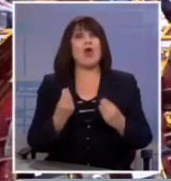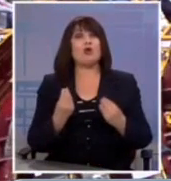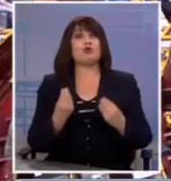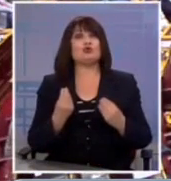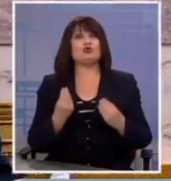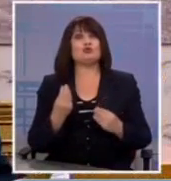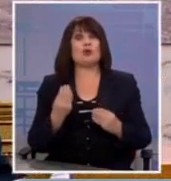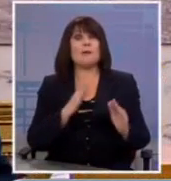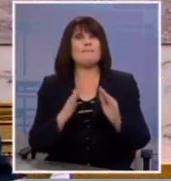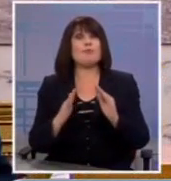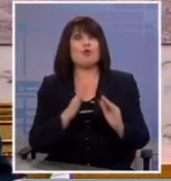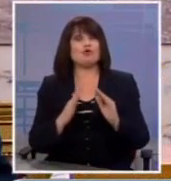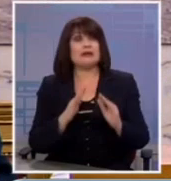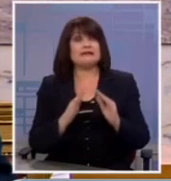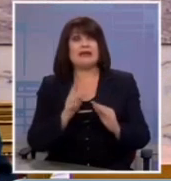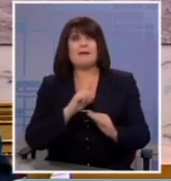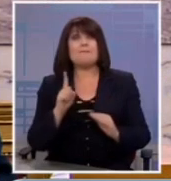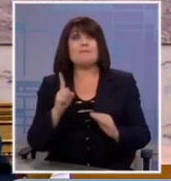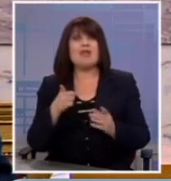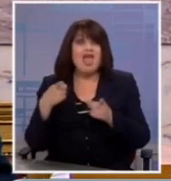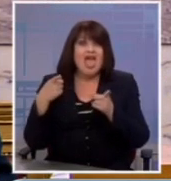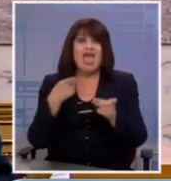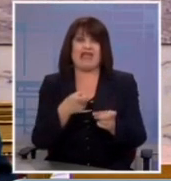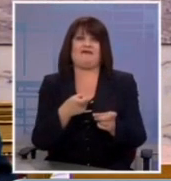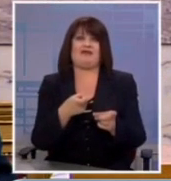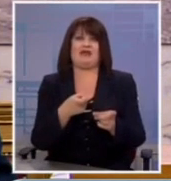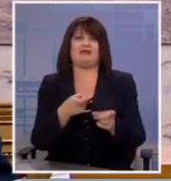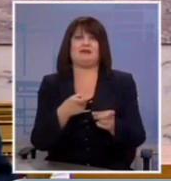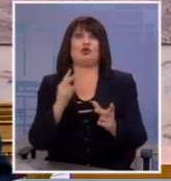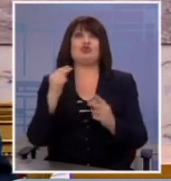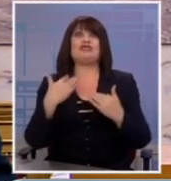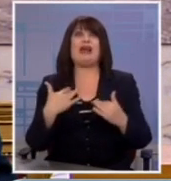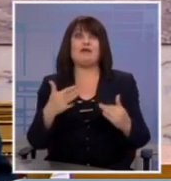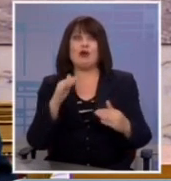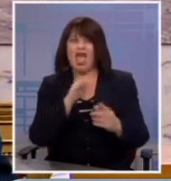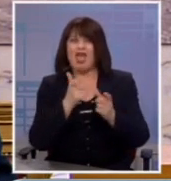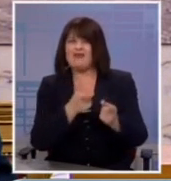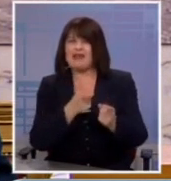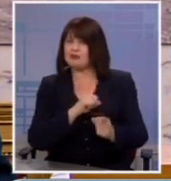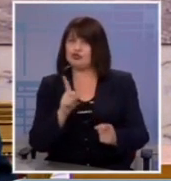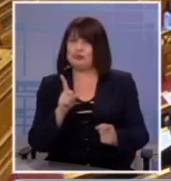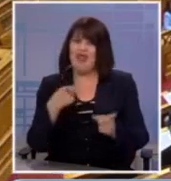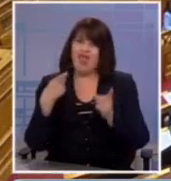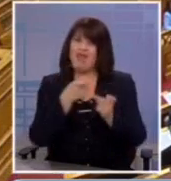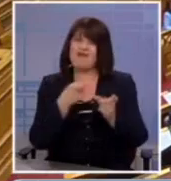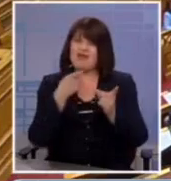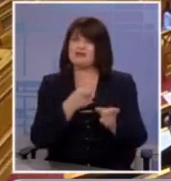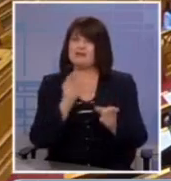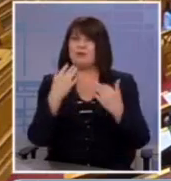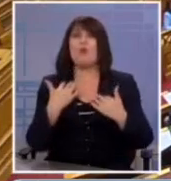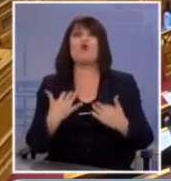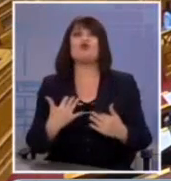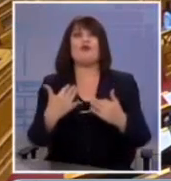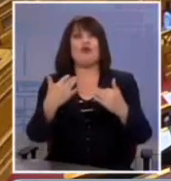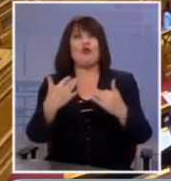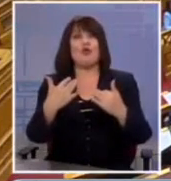μην υπερασπίζεται εκβιασμούς προς κοινοβούλια. Οι εκβιασμοί προς τα